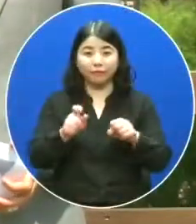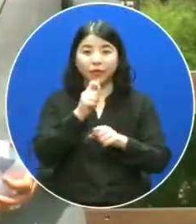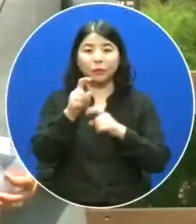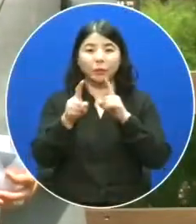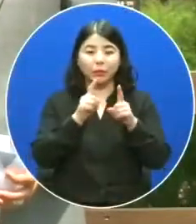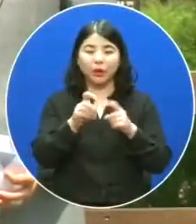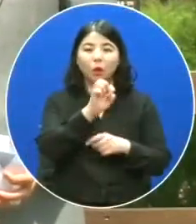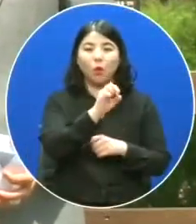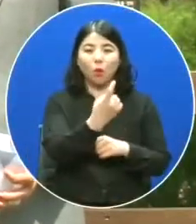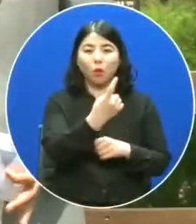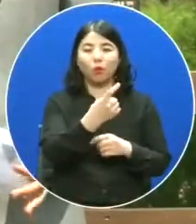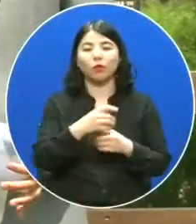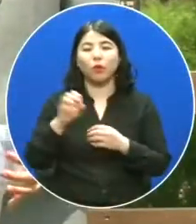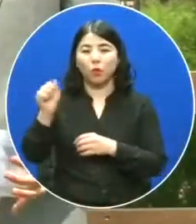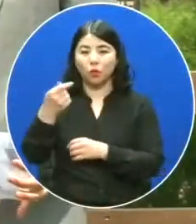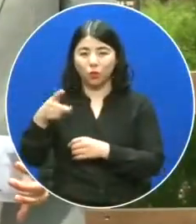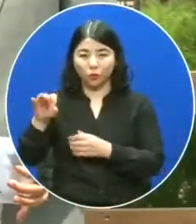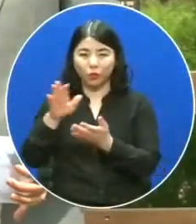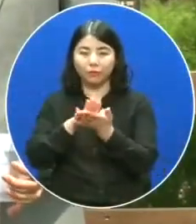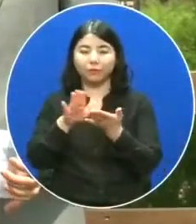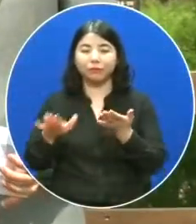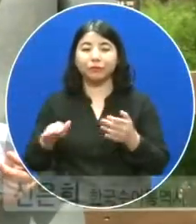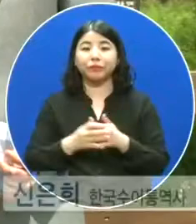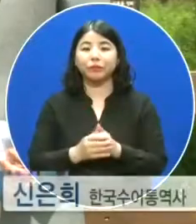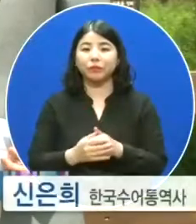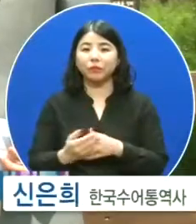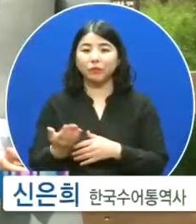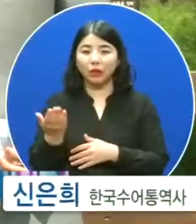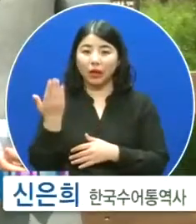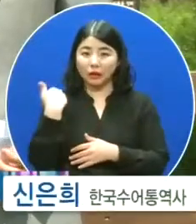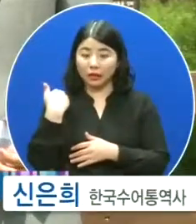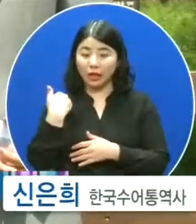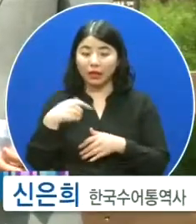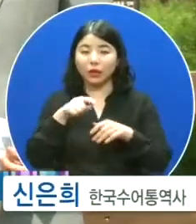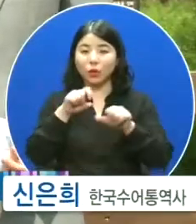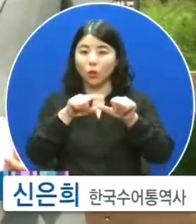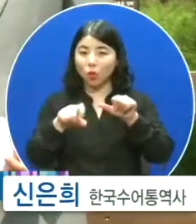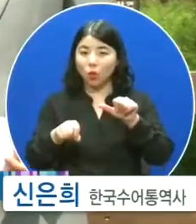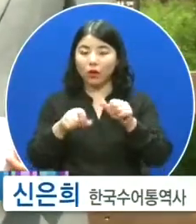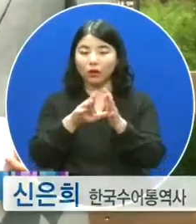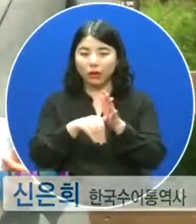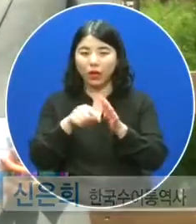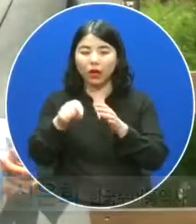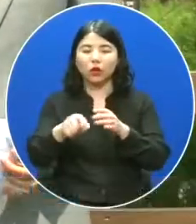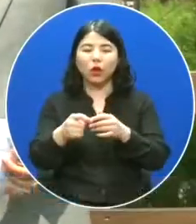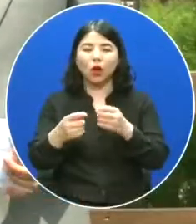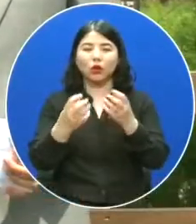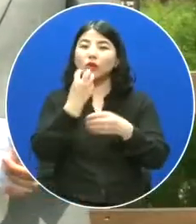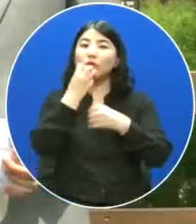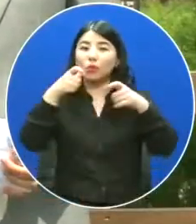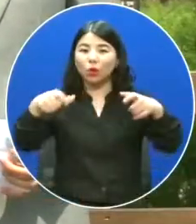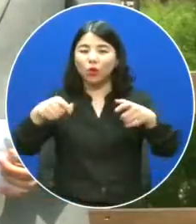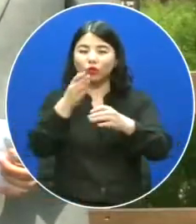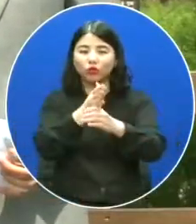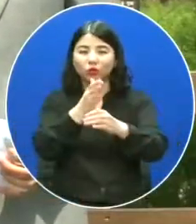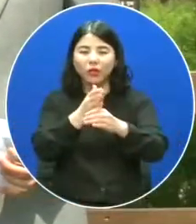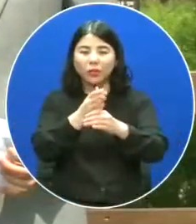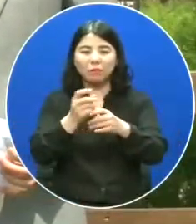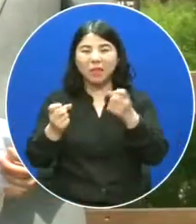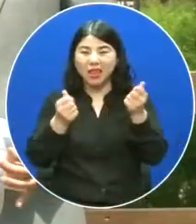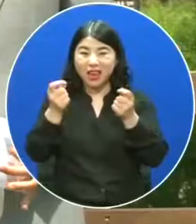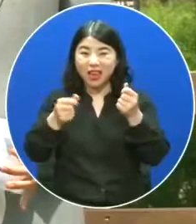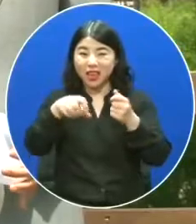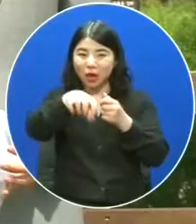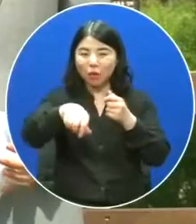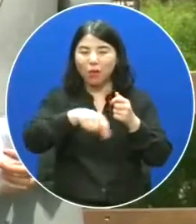안녕하세요. TV를 만나다 오원근입니다. 황수동입니다. 지난달 이 시간에 수도권의 유흥가를 중심으로 한 코로나19 확산에